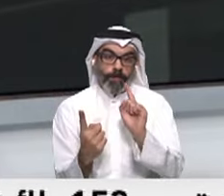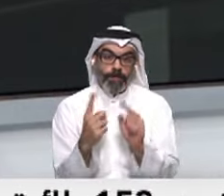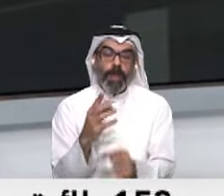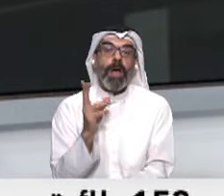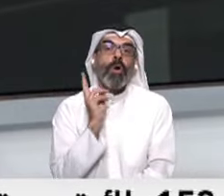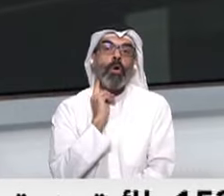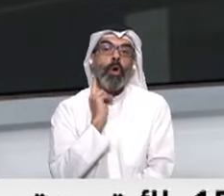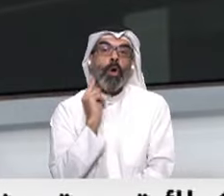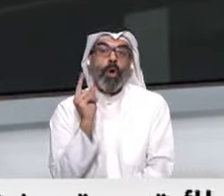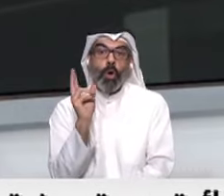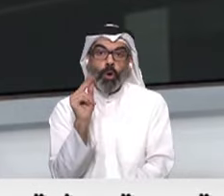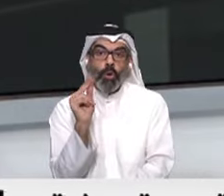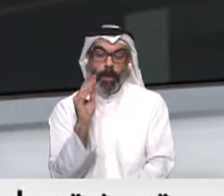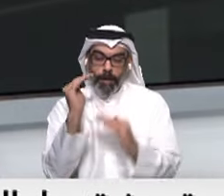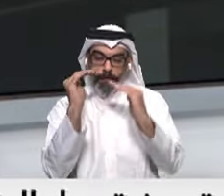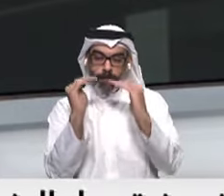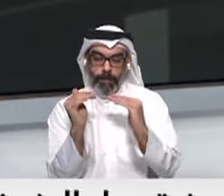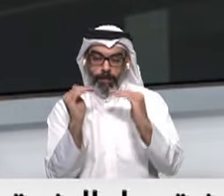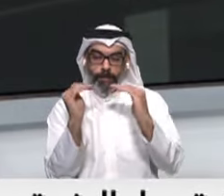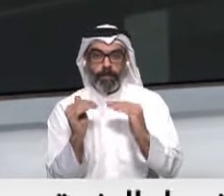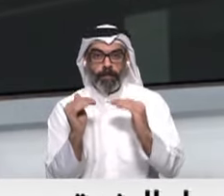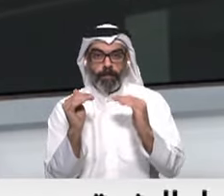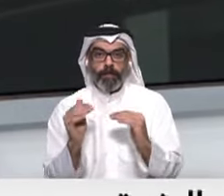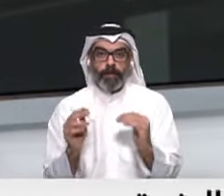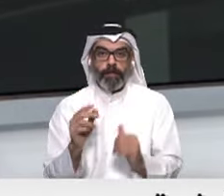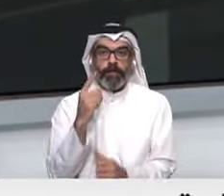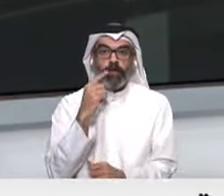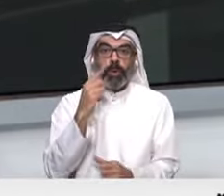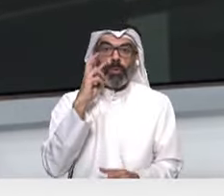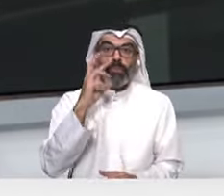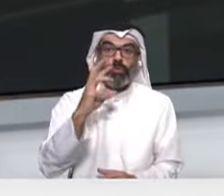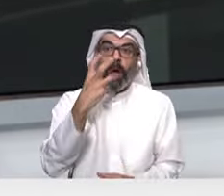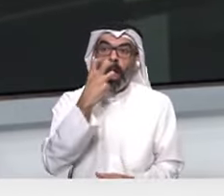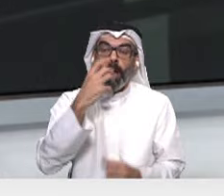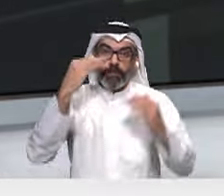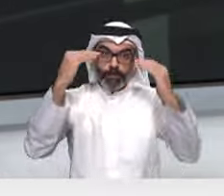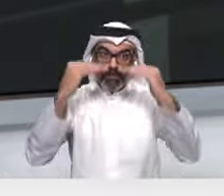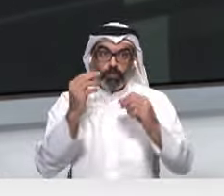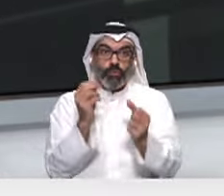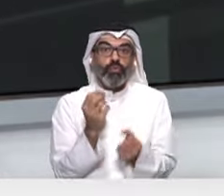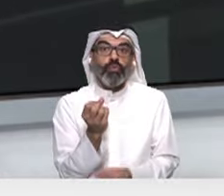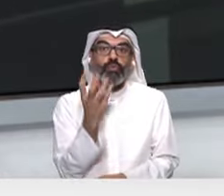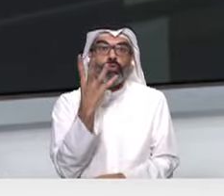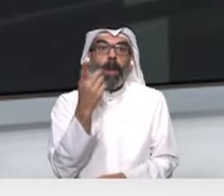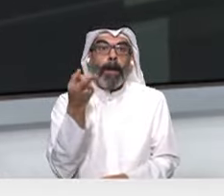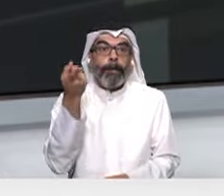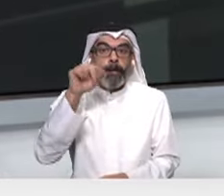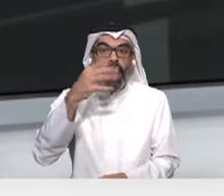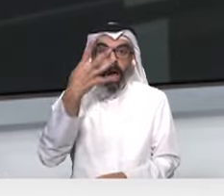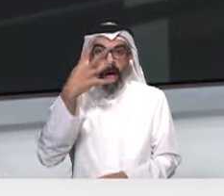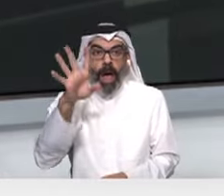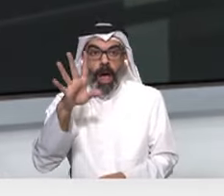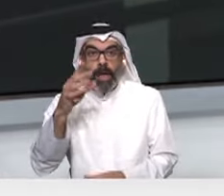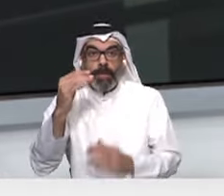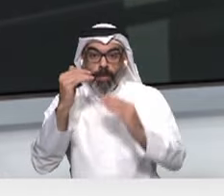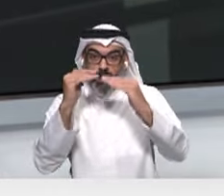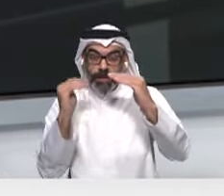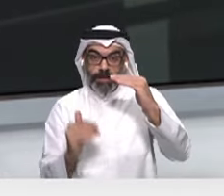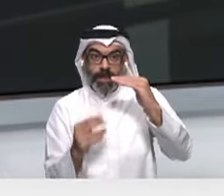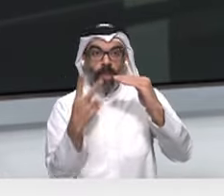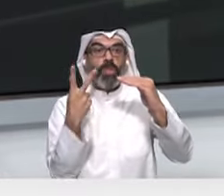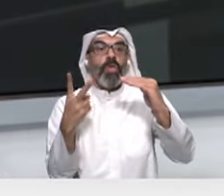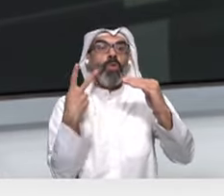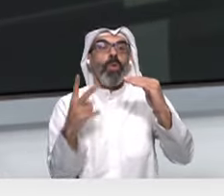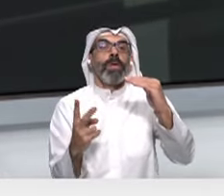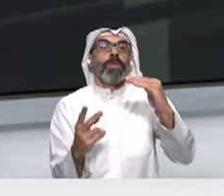بالتراجع تدريجيا وايضا انخفاض بسيط في درجات الحراره خلال النهار باكر باذن الله 40 العظم والصغر 22 والهوا